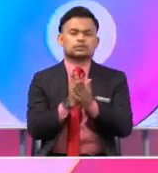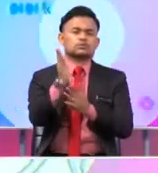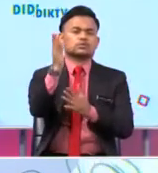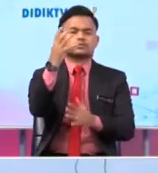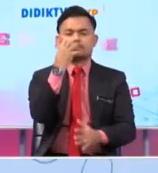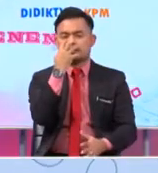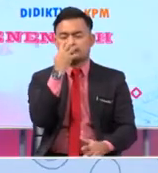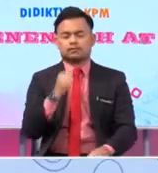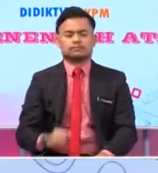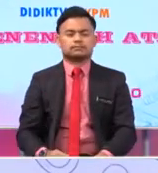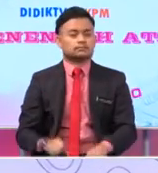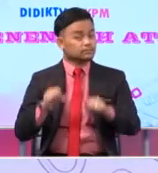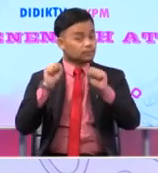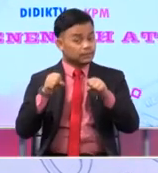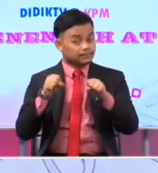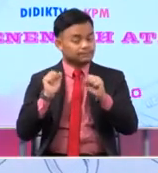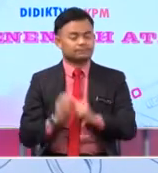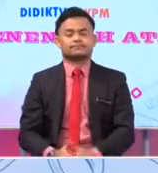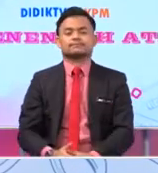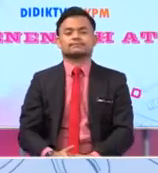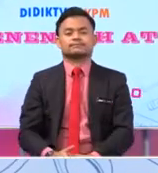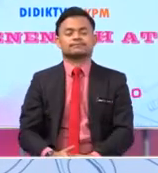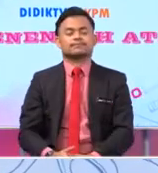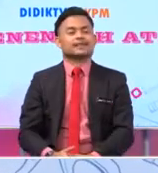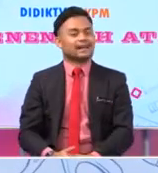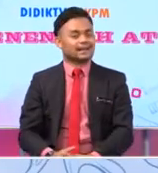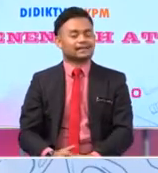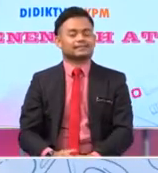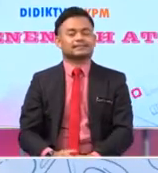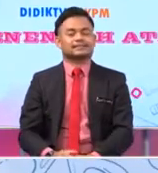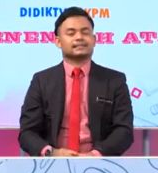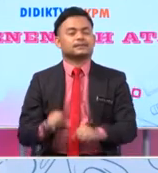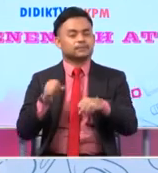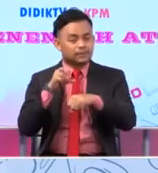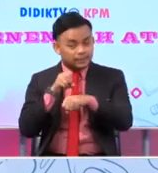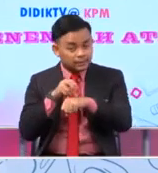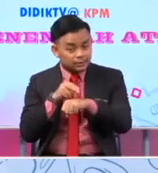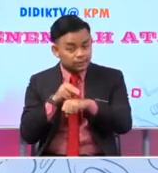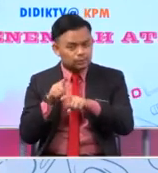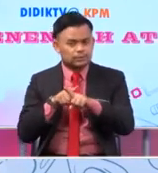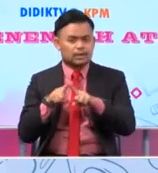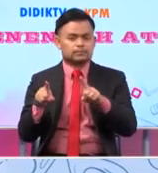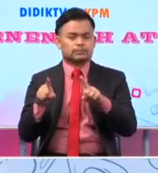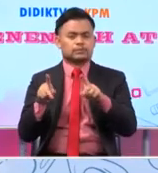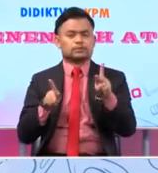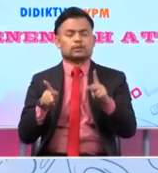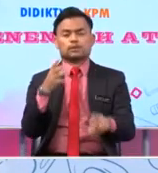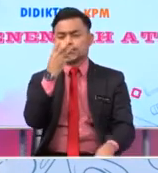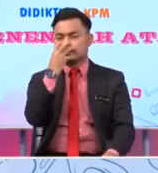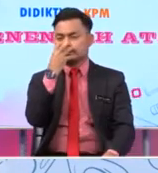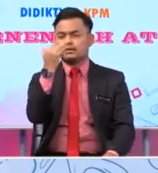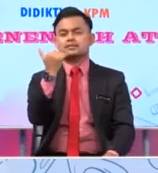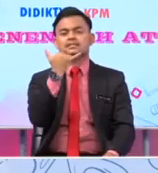Teguh kawan kalau buat kesalahan Sudah Betul Dah seghom ya dengan K1 macam salah